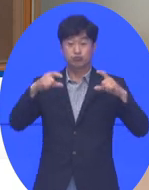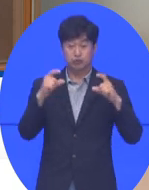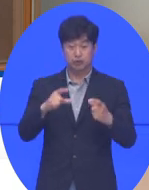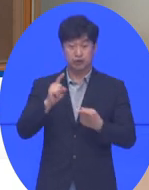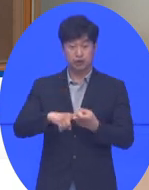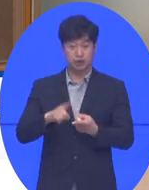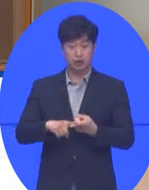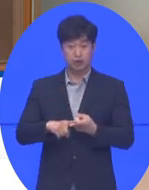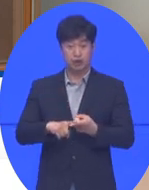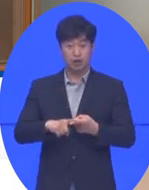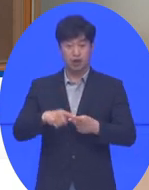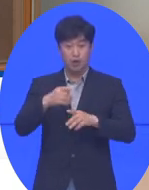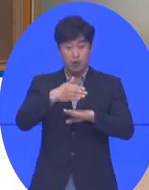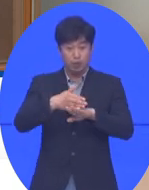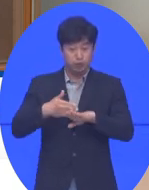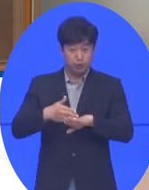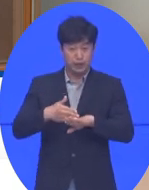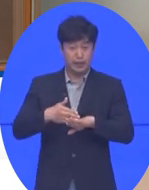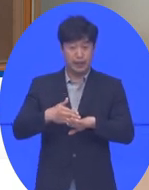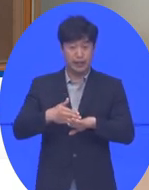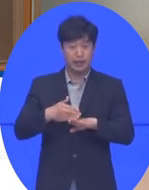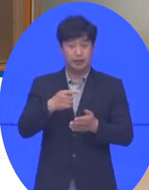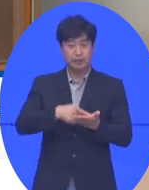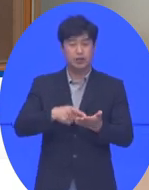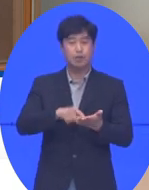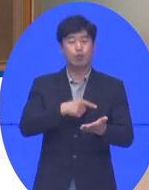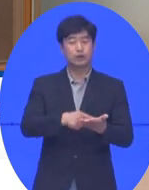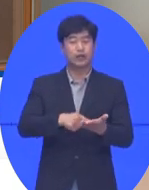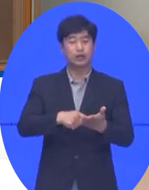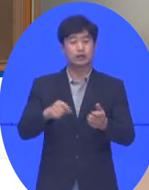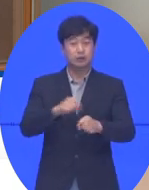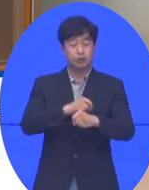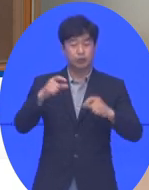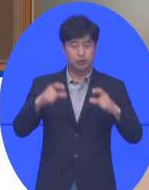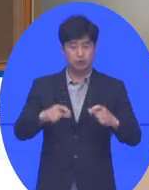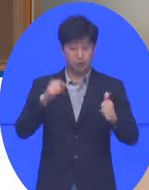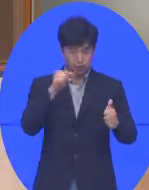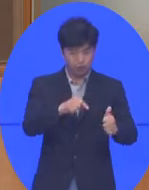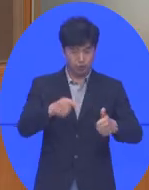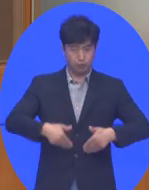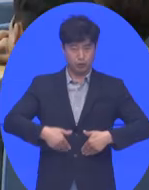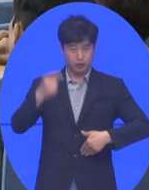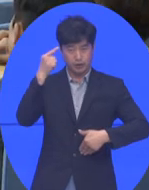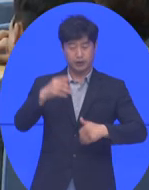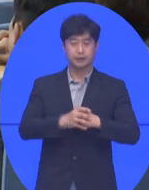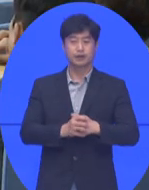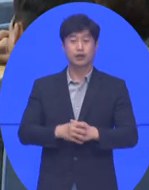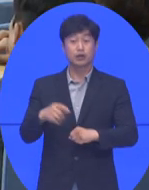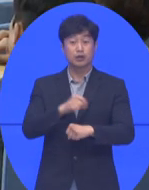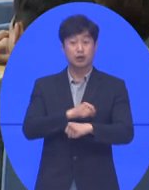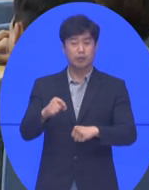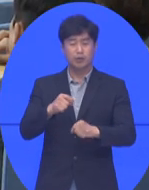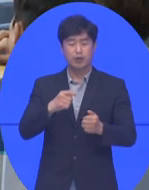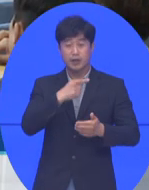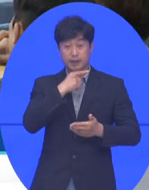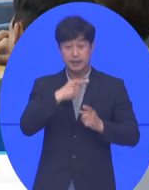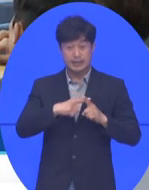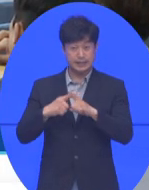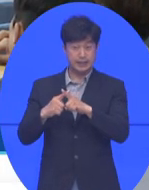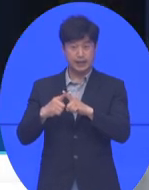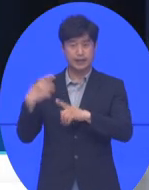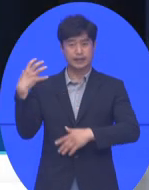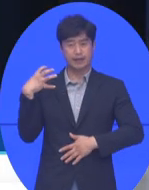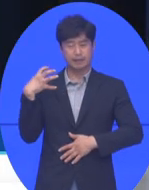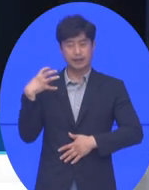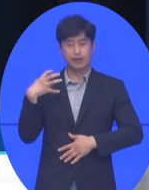대한 분단으로 인한 피해 보상 차원에서 특구 지정이 필요하다고 생각합니다. 특별한 희생을 감내한 경기 북부